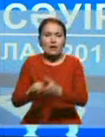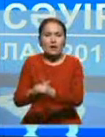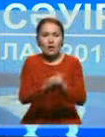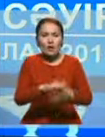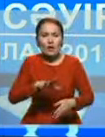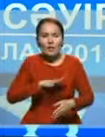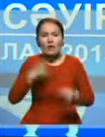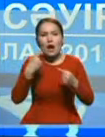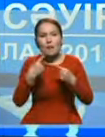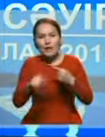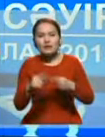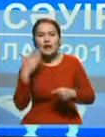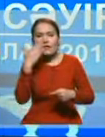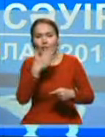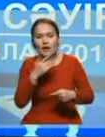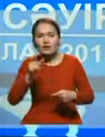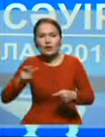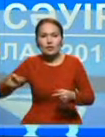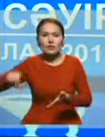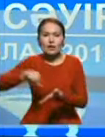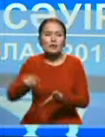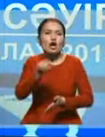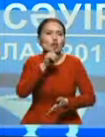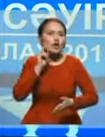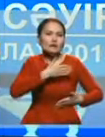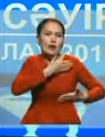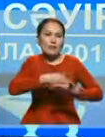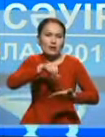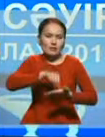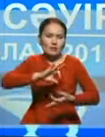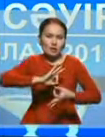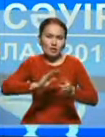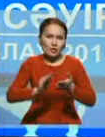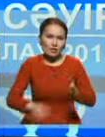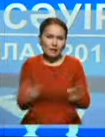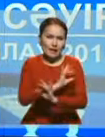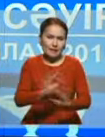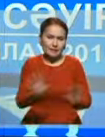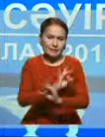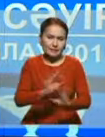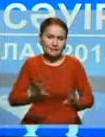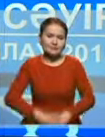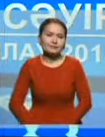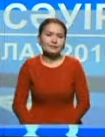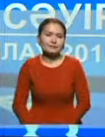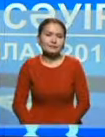этнос өкілдері де қалыс қалмады. Әсіресе жастар жаға белсенділік танытты. Толығырақ тілшіміз Ерхан Тәткен толықтырады.